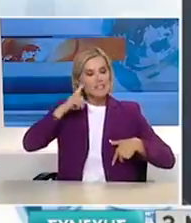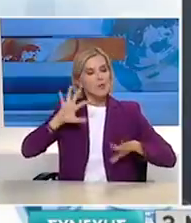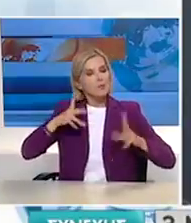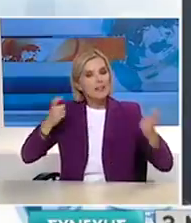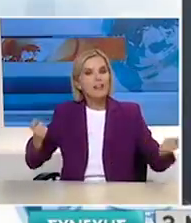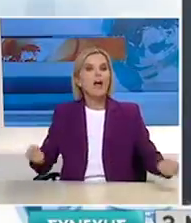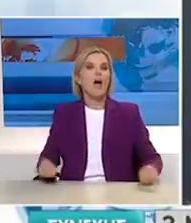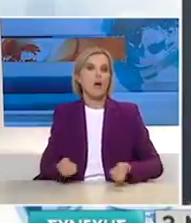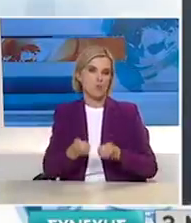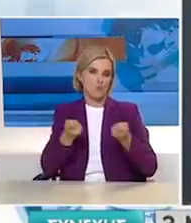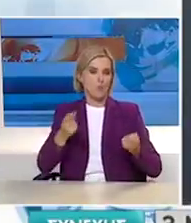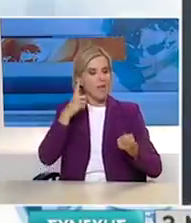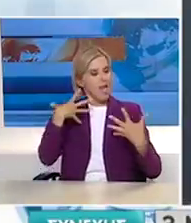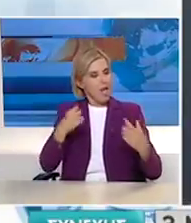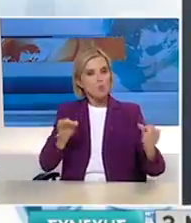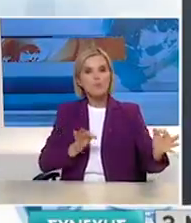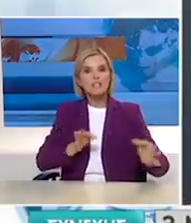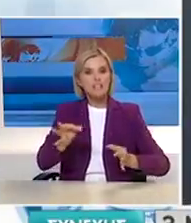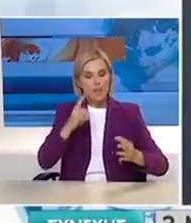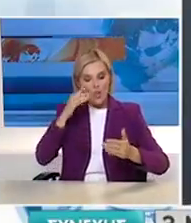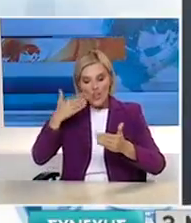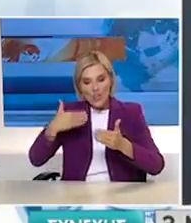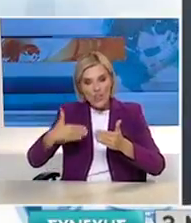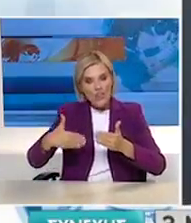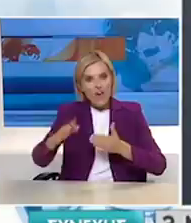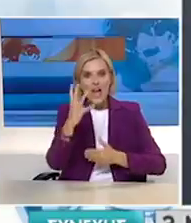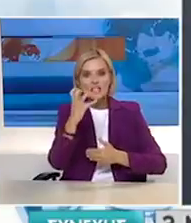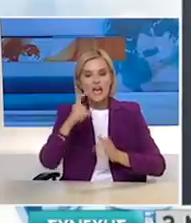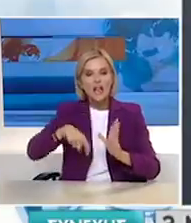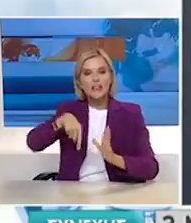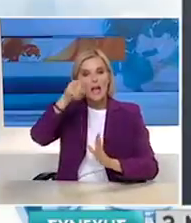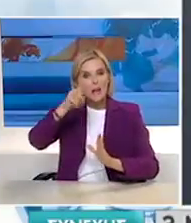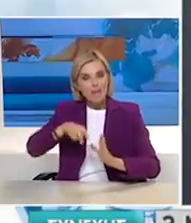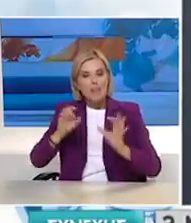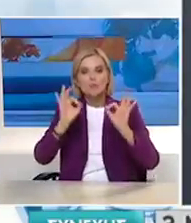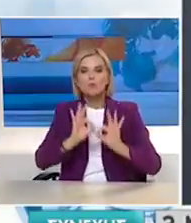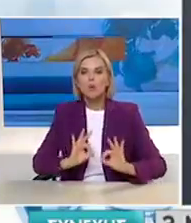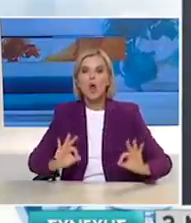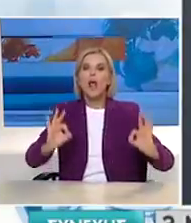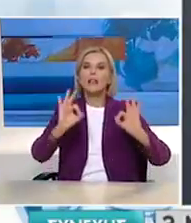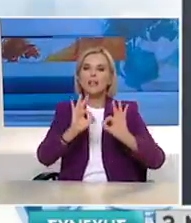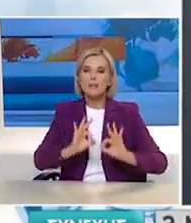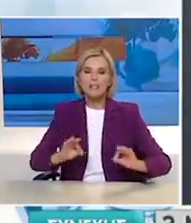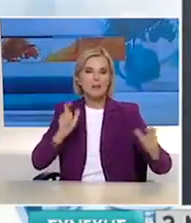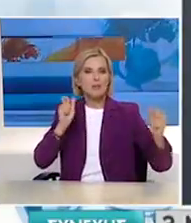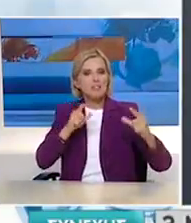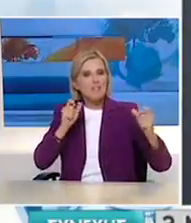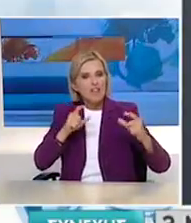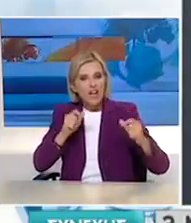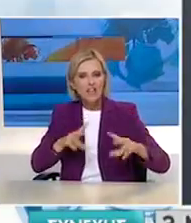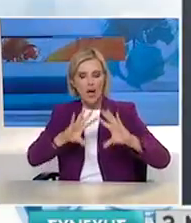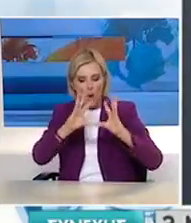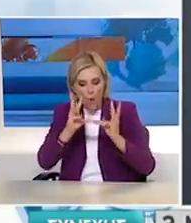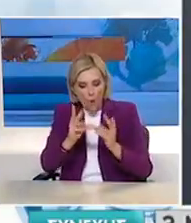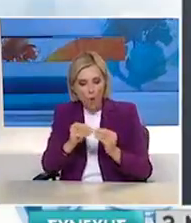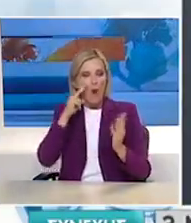και έχουμε μπροστά μας 40 ημέρες για να προετοιμαστούμε με συγκεκριμένα δομικά, συμβατικά, ψηφιακά εργαλεία.